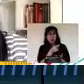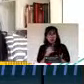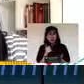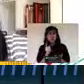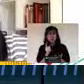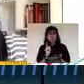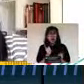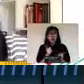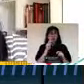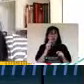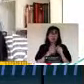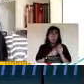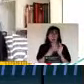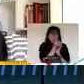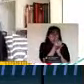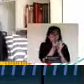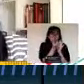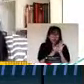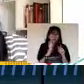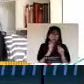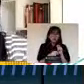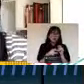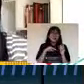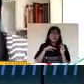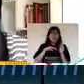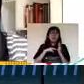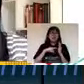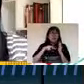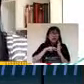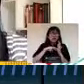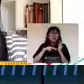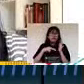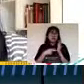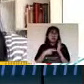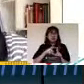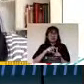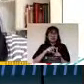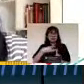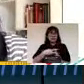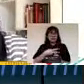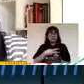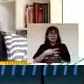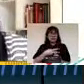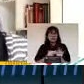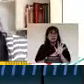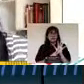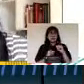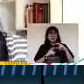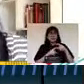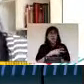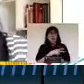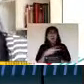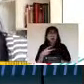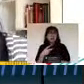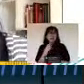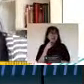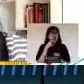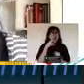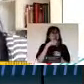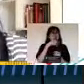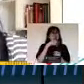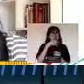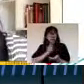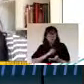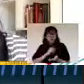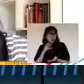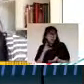definisi menjadi hal yang penting untuk disepakati antara pemerintah dan DPR ya. Data pribadi itu untuk sementara